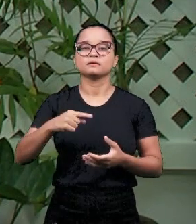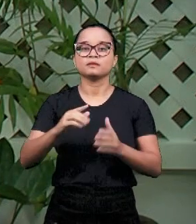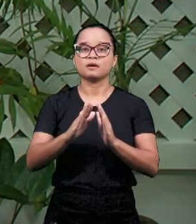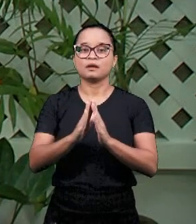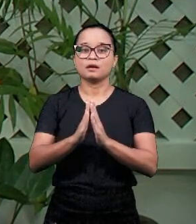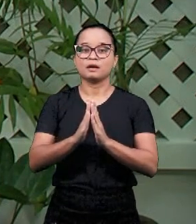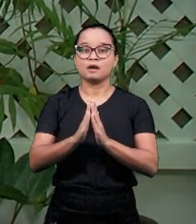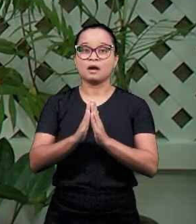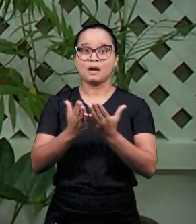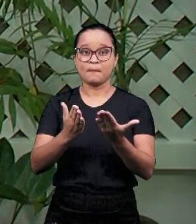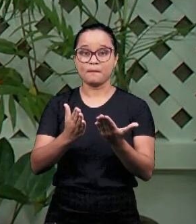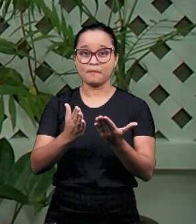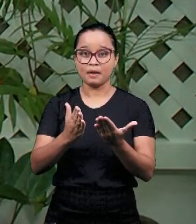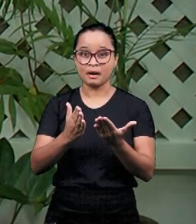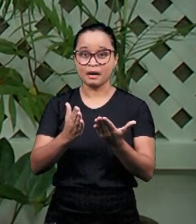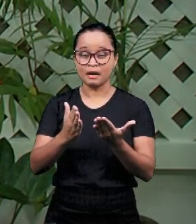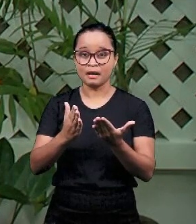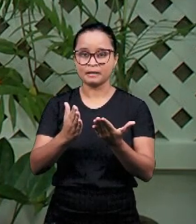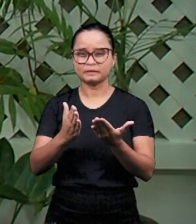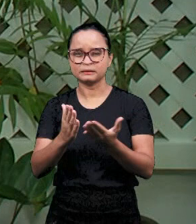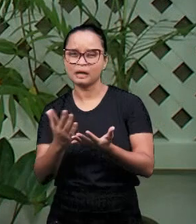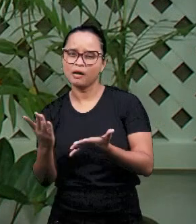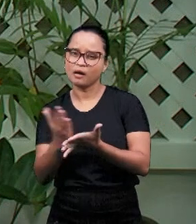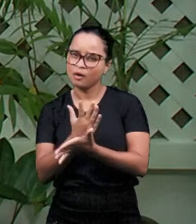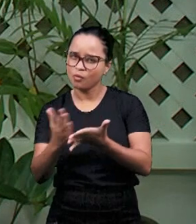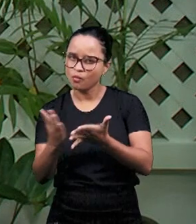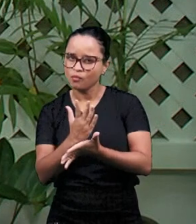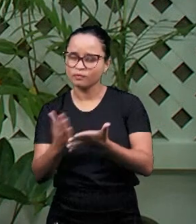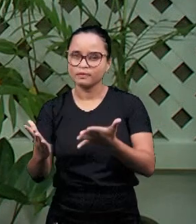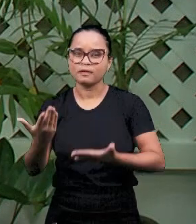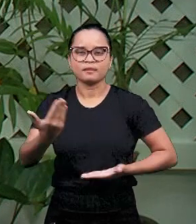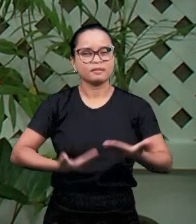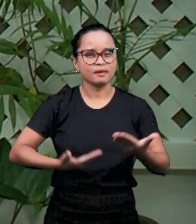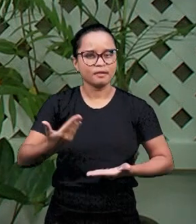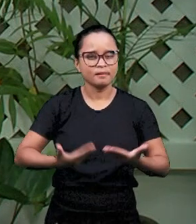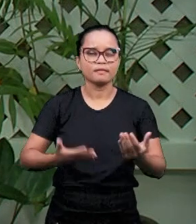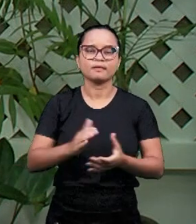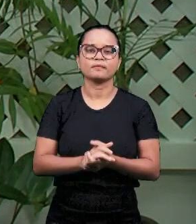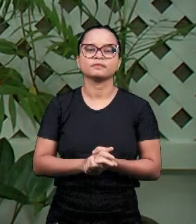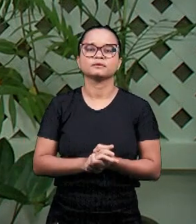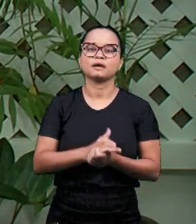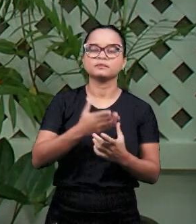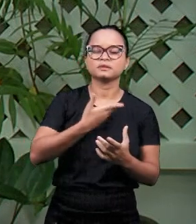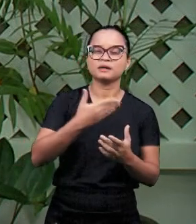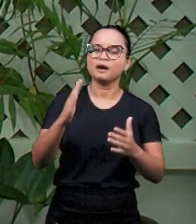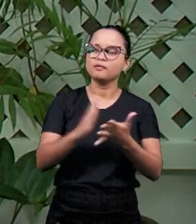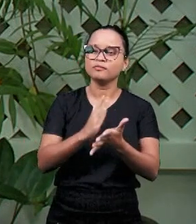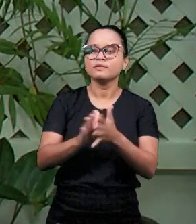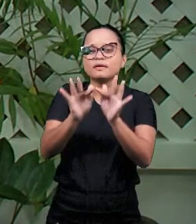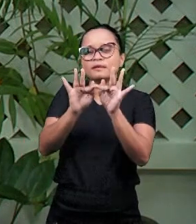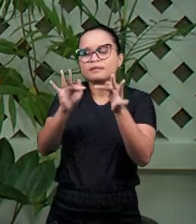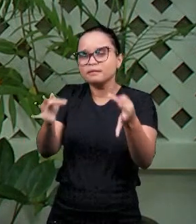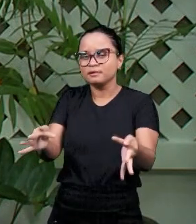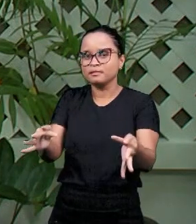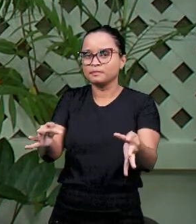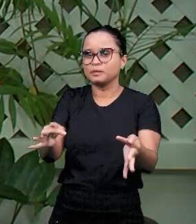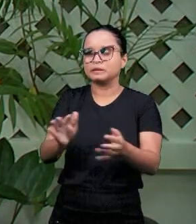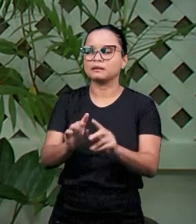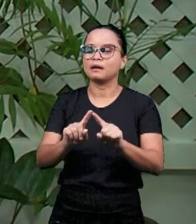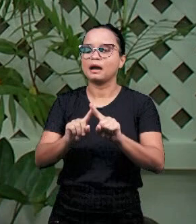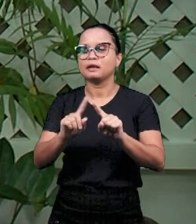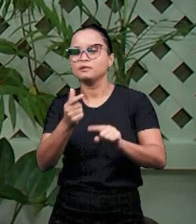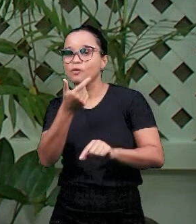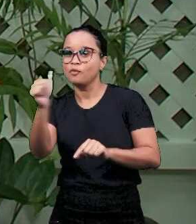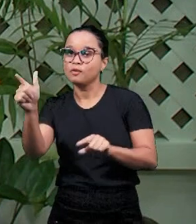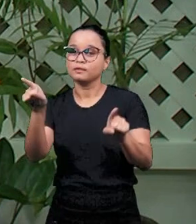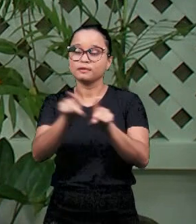nous avons la Bible ouverte. Oui bien, quelques frères, dans sa simplicité, et d'autres